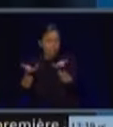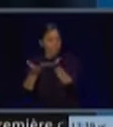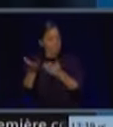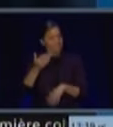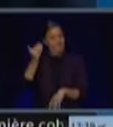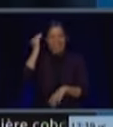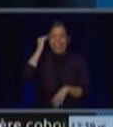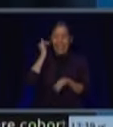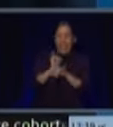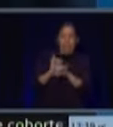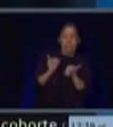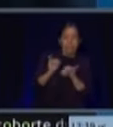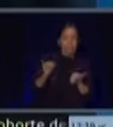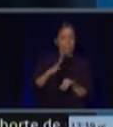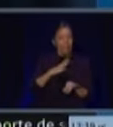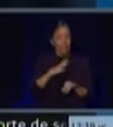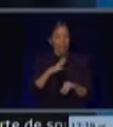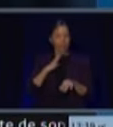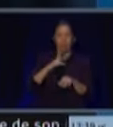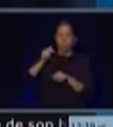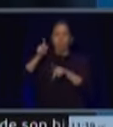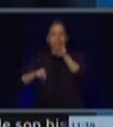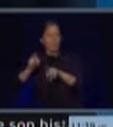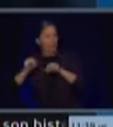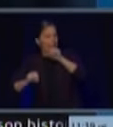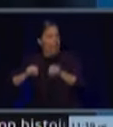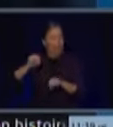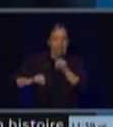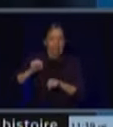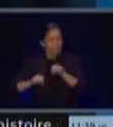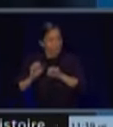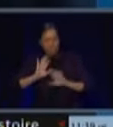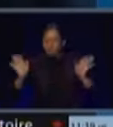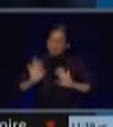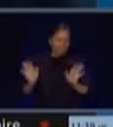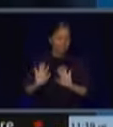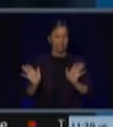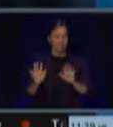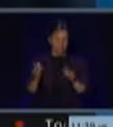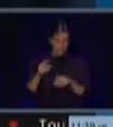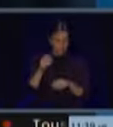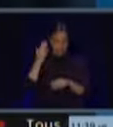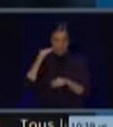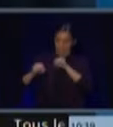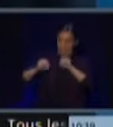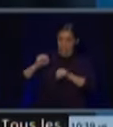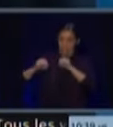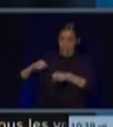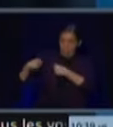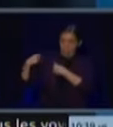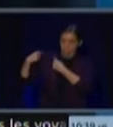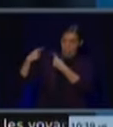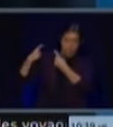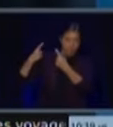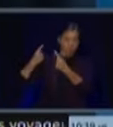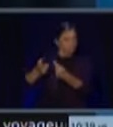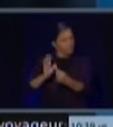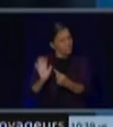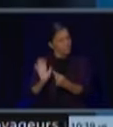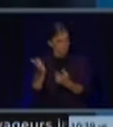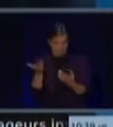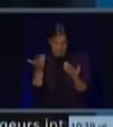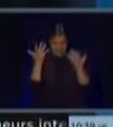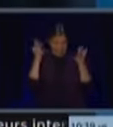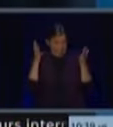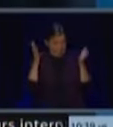raison d'hésiter maintenant. Si vous avez hésité jusqu'à maintenant, informez-vous. On a vacciné plein de gens. On protège